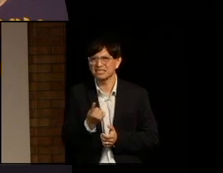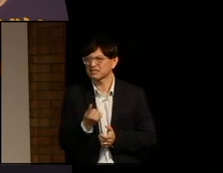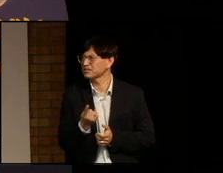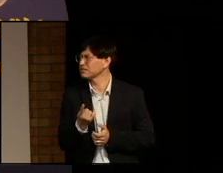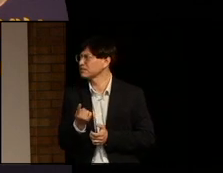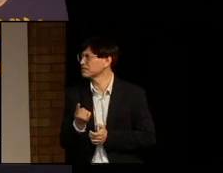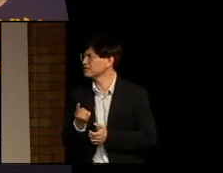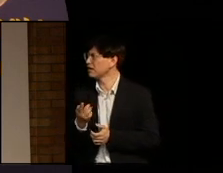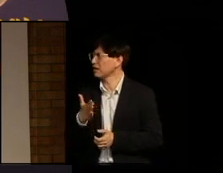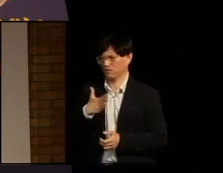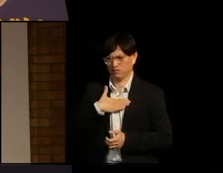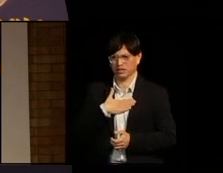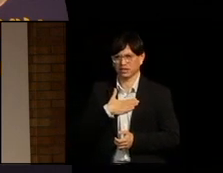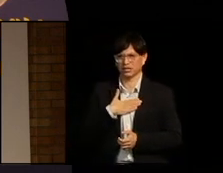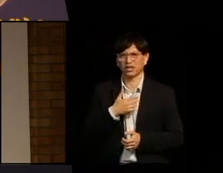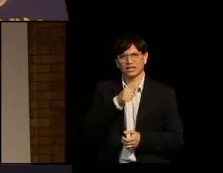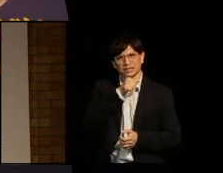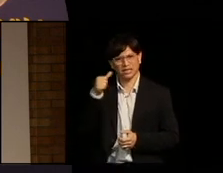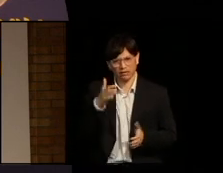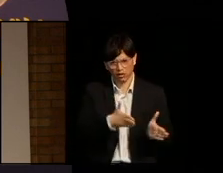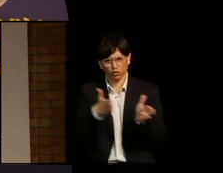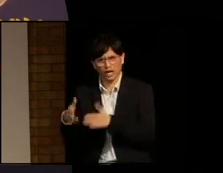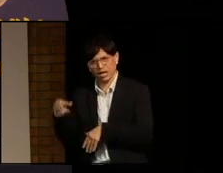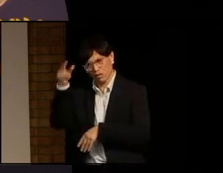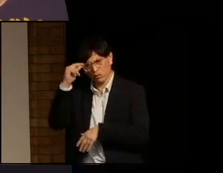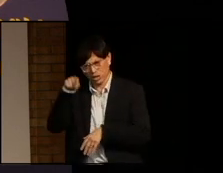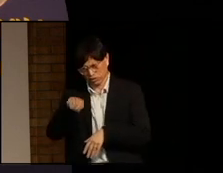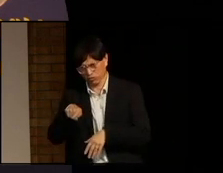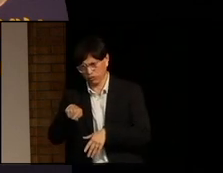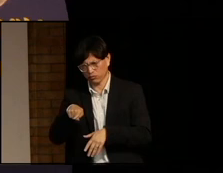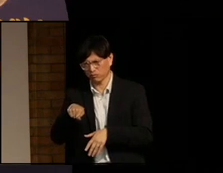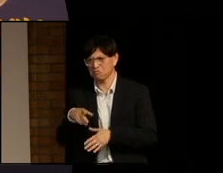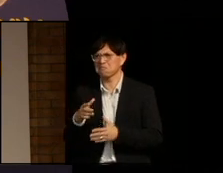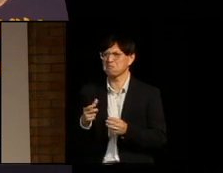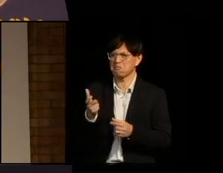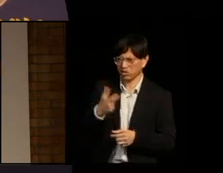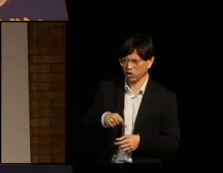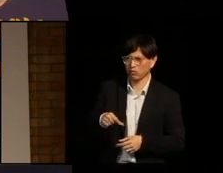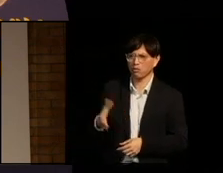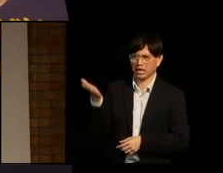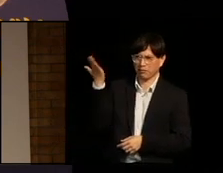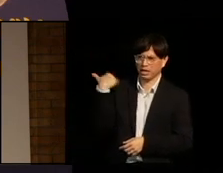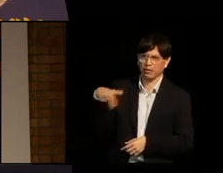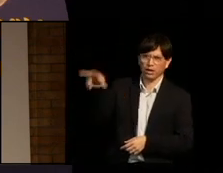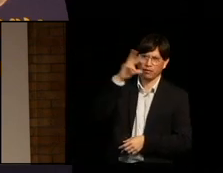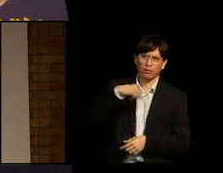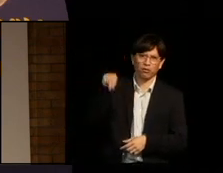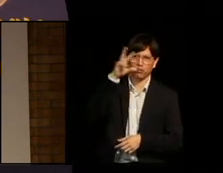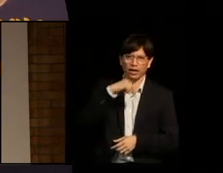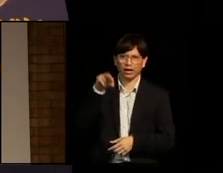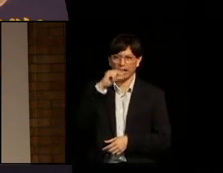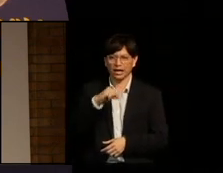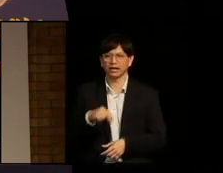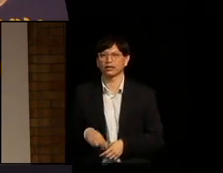ha bisogno di essere aiutato per questo ci pensi tu Sì certo perché perché ci siamo parlati Perché abbiamo fatto rete interna nella